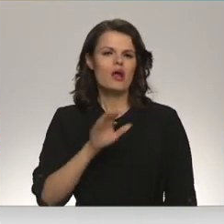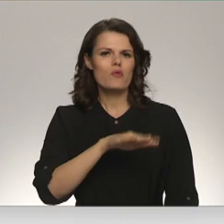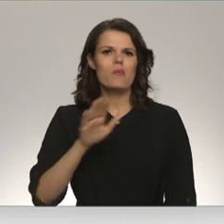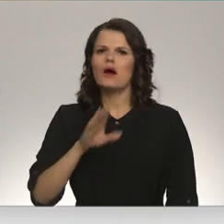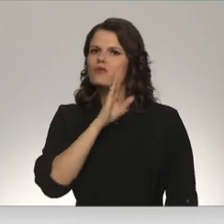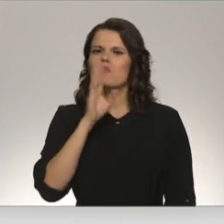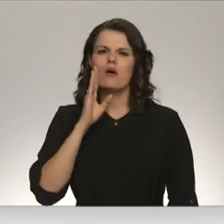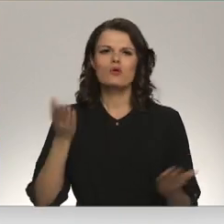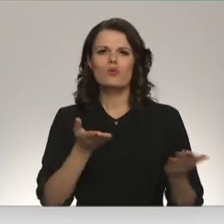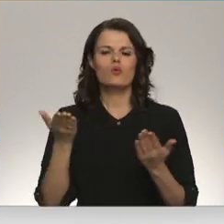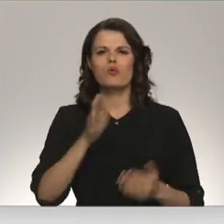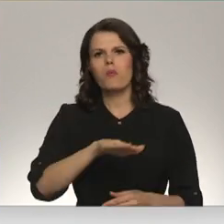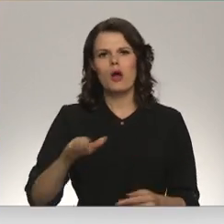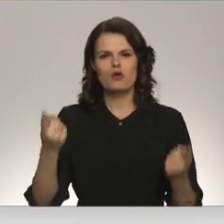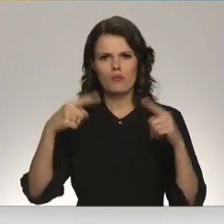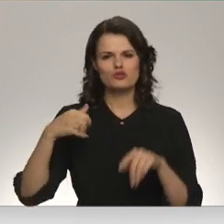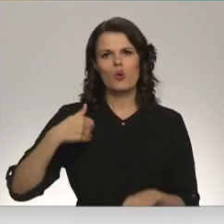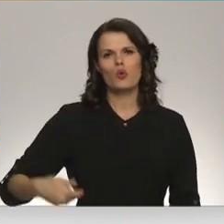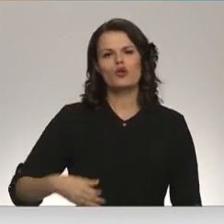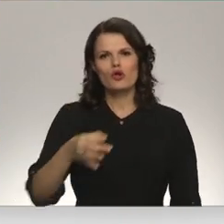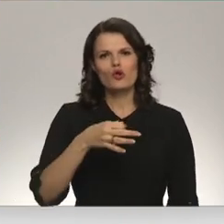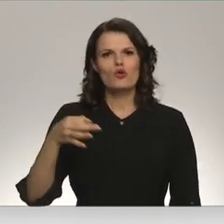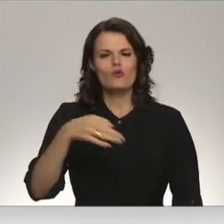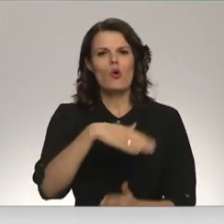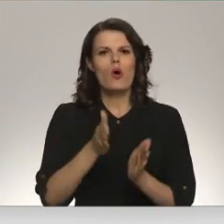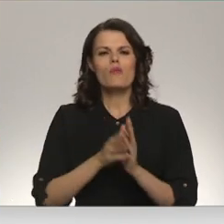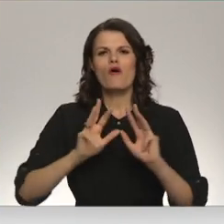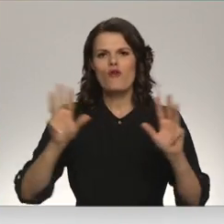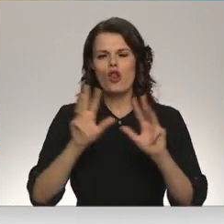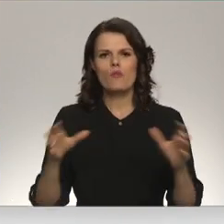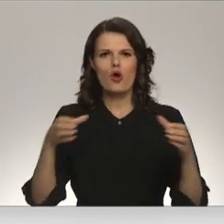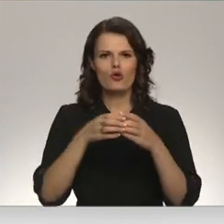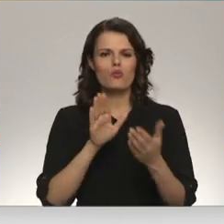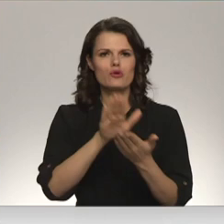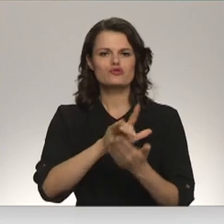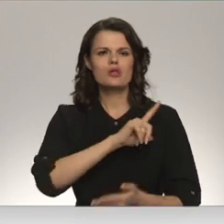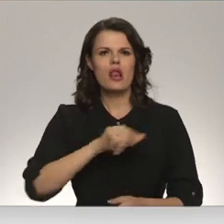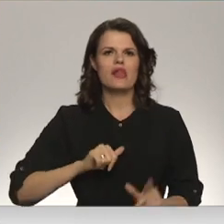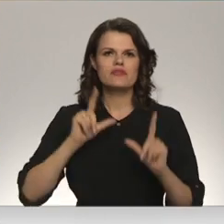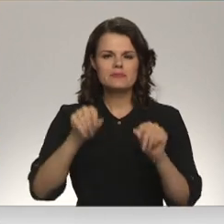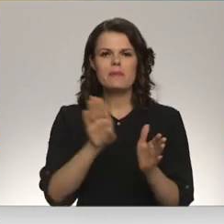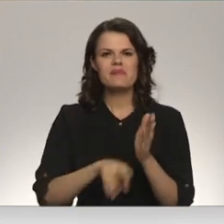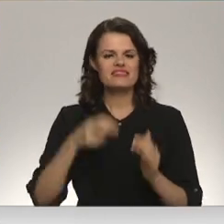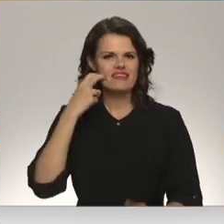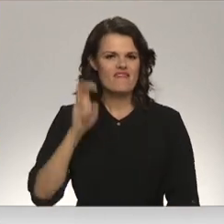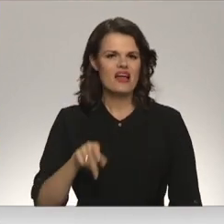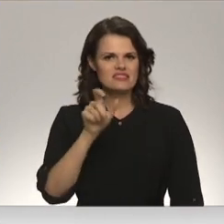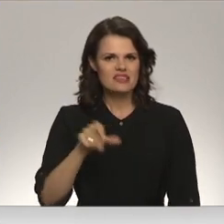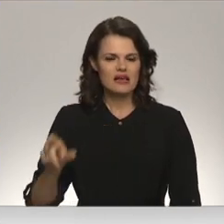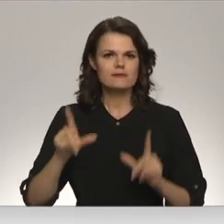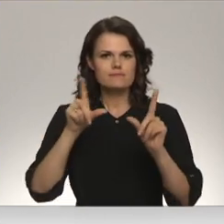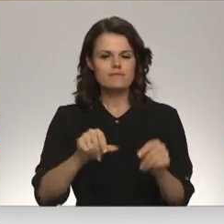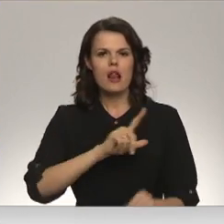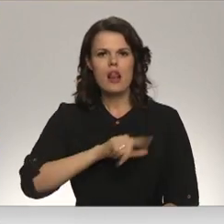kuru atvases šobrīd atrodas Kuldīgas novadā un kopā ar volejbola komandu uz Latviju devušies bez vecākiem. Nokļūstot Latvijā par